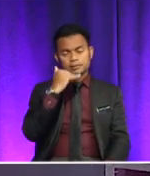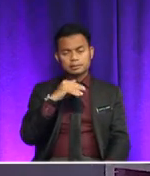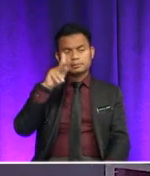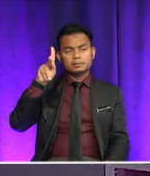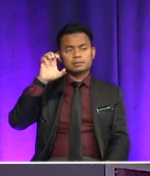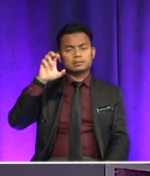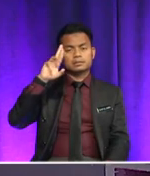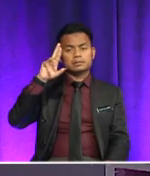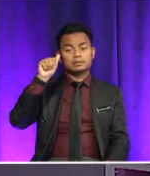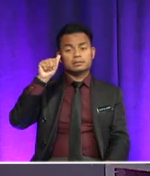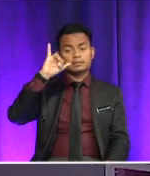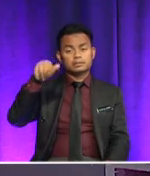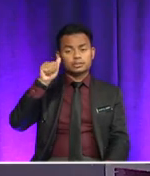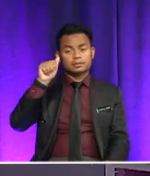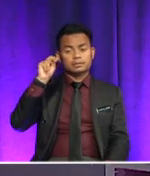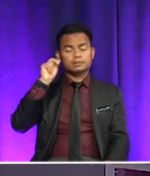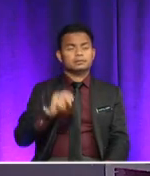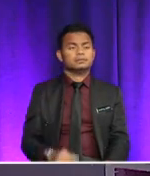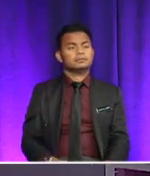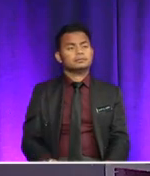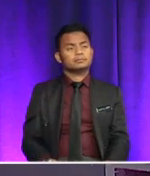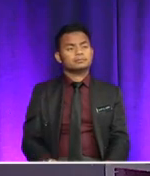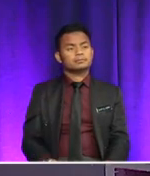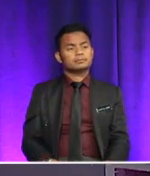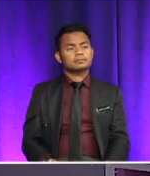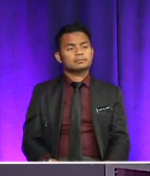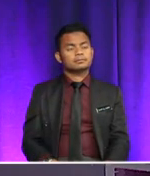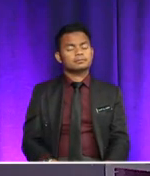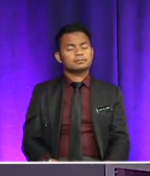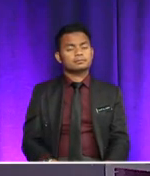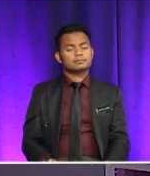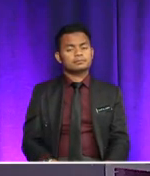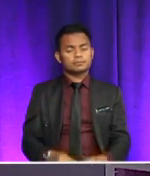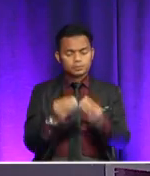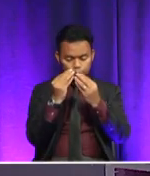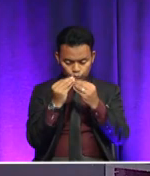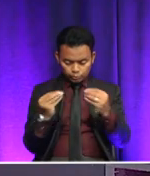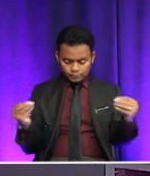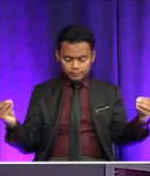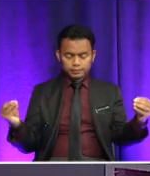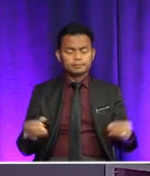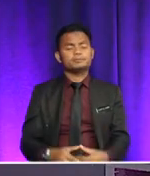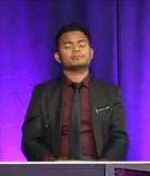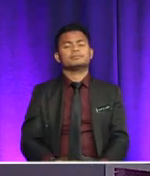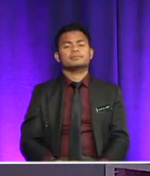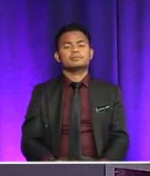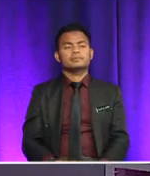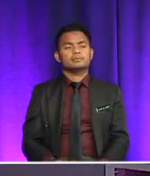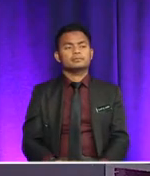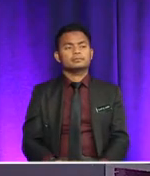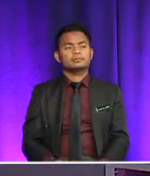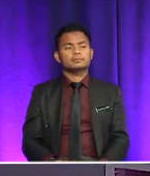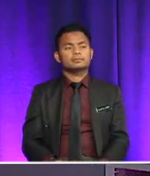selepas isi utama ini ialah ayat huray ini ialah ayat Hurairah